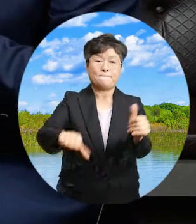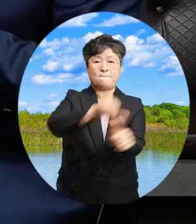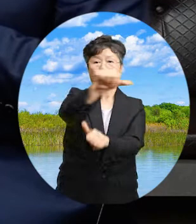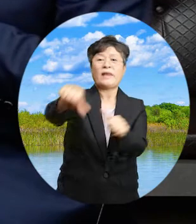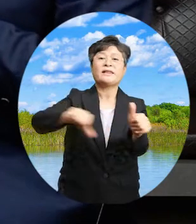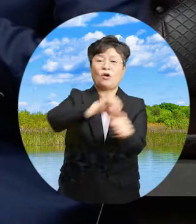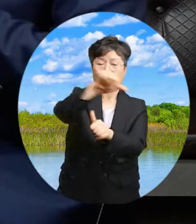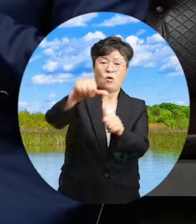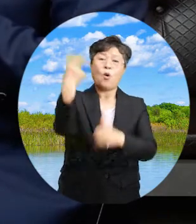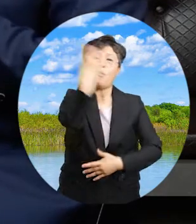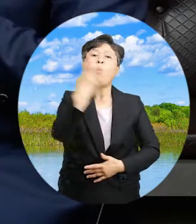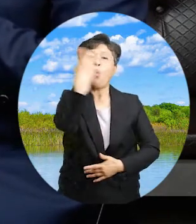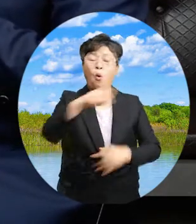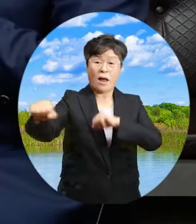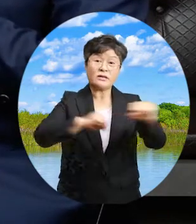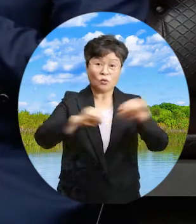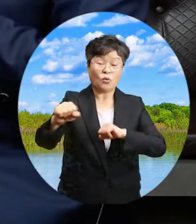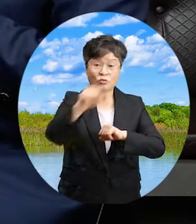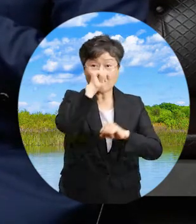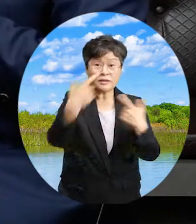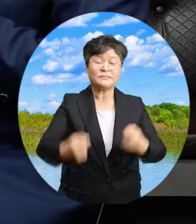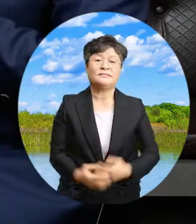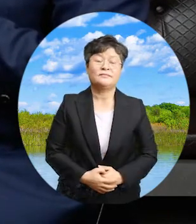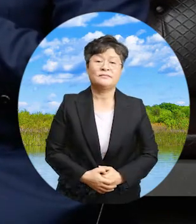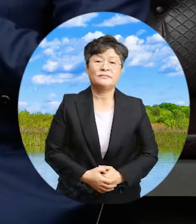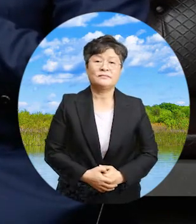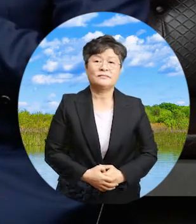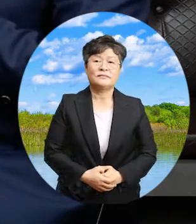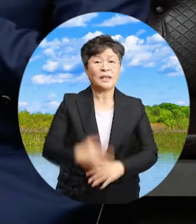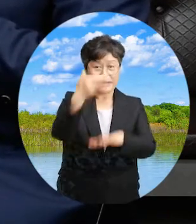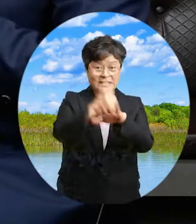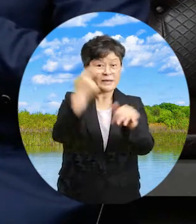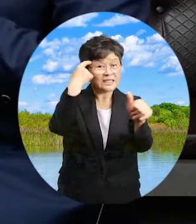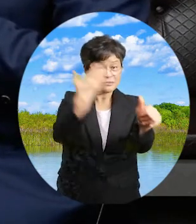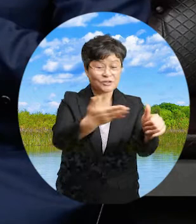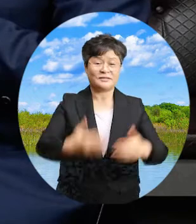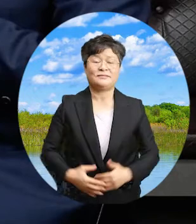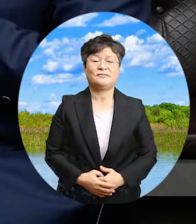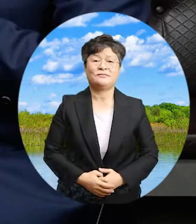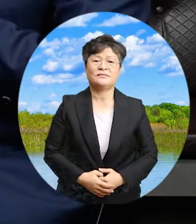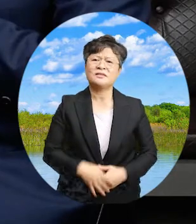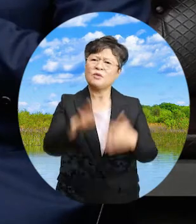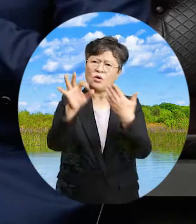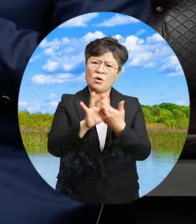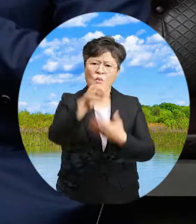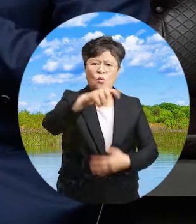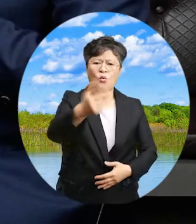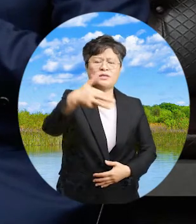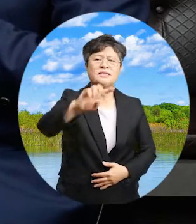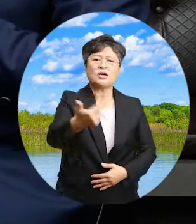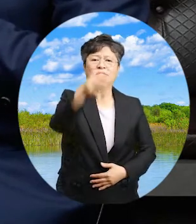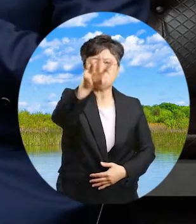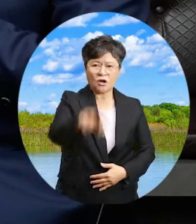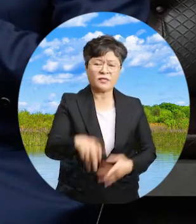있어서 엄청난 혼탁한 탕류가 유입된다 이런 그 민원을 많이 받아요. 우리 현장에 가보면 그 방류가 용인